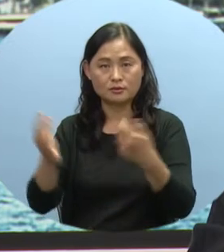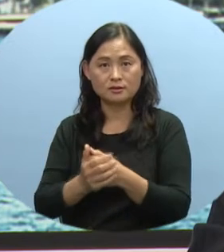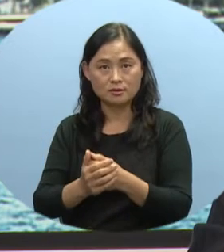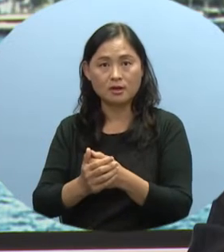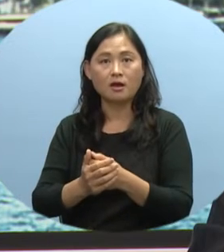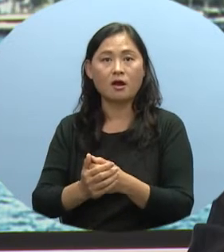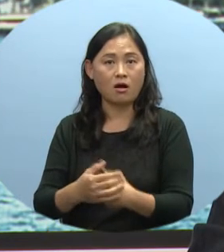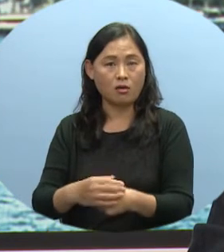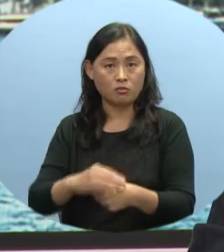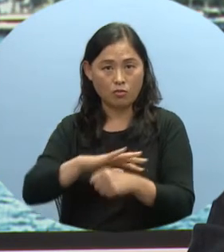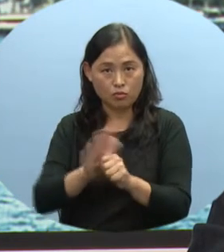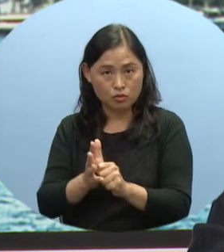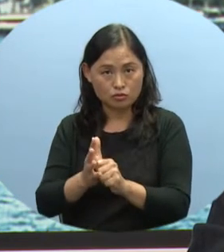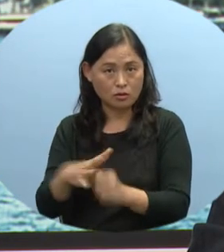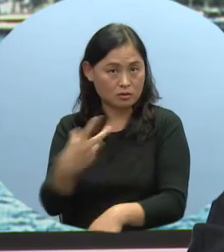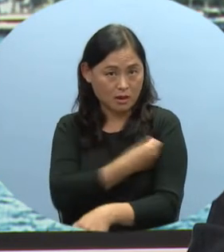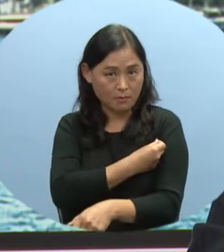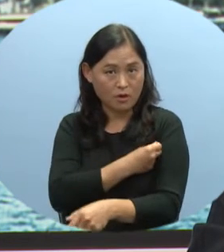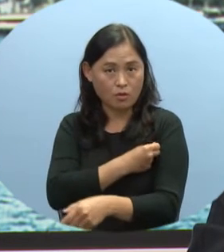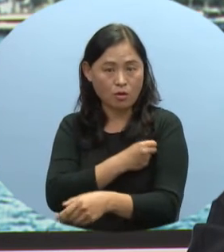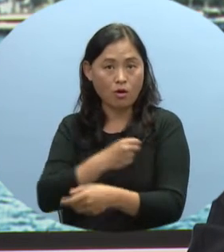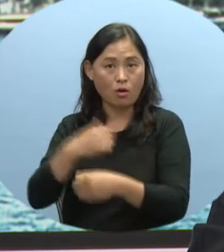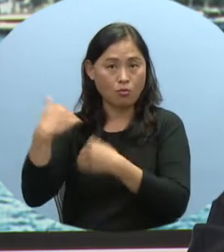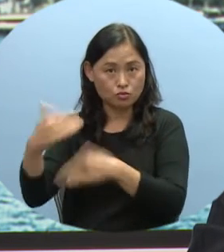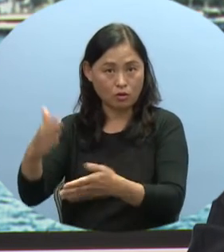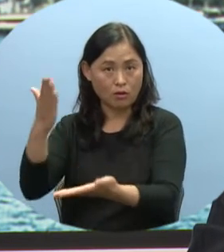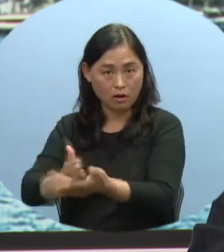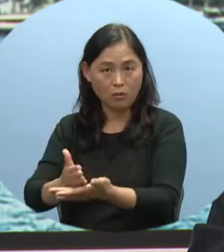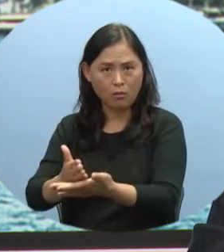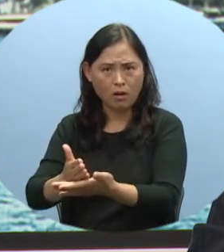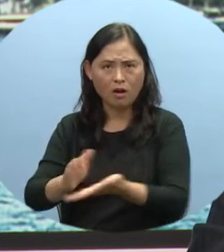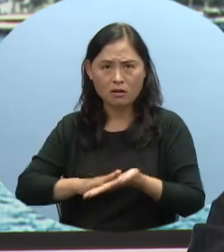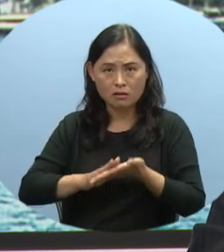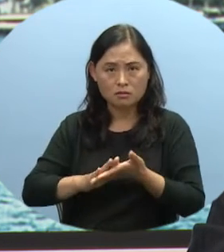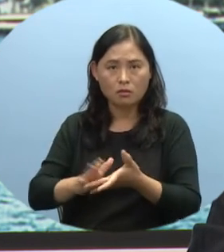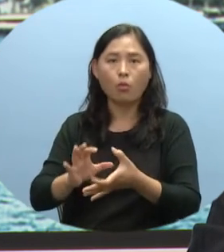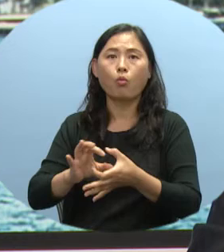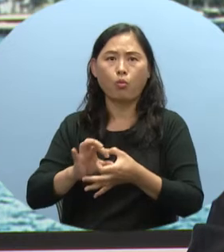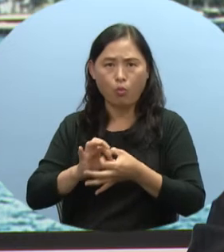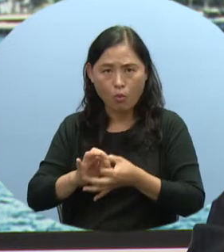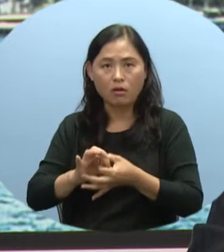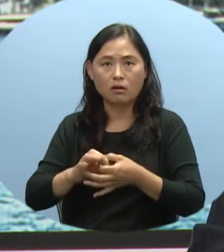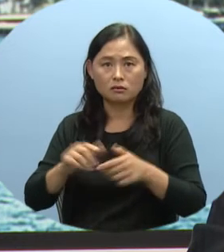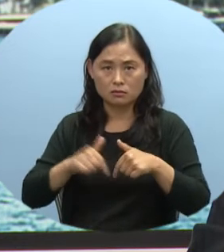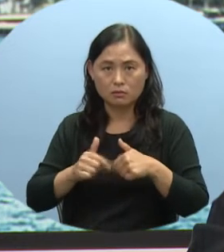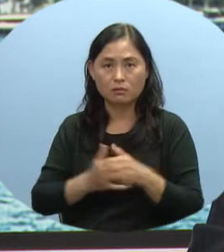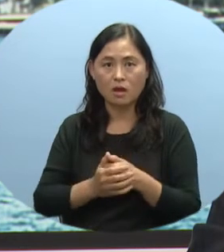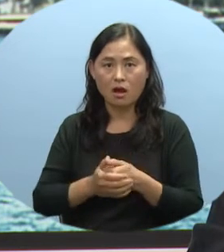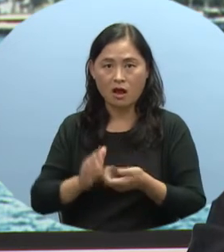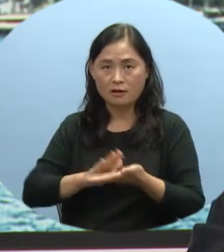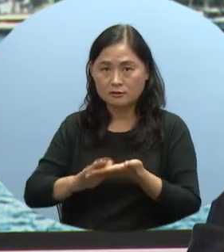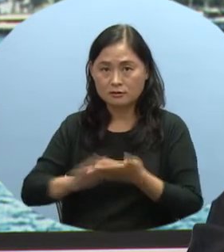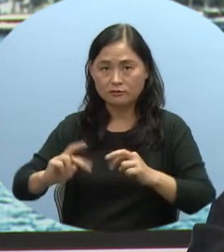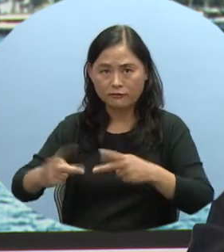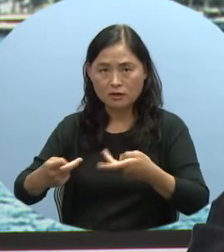啊，佢話會係禁止新冠疫苗出口。咁我哋其實係極度關注嘅，並且咧係會密切留意咧事態嘅